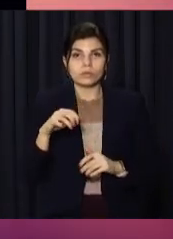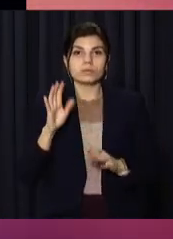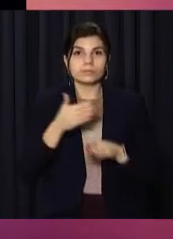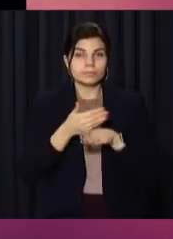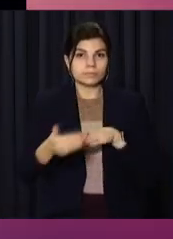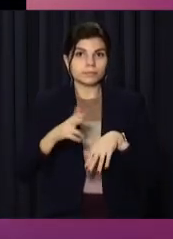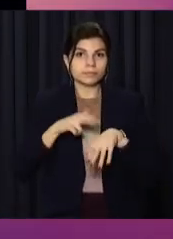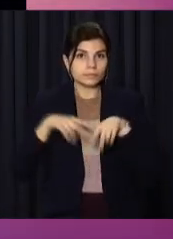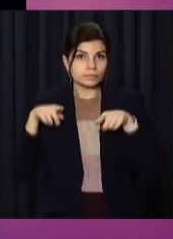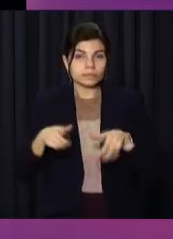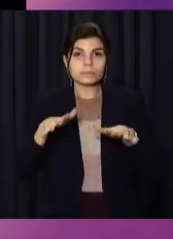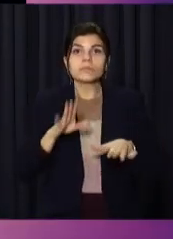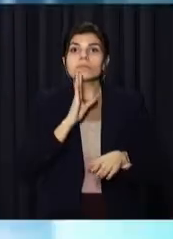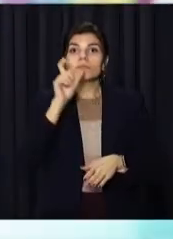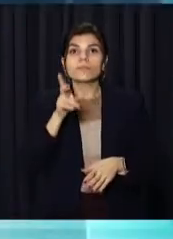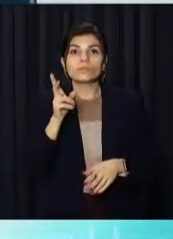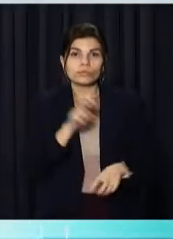незабаром затримали правоохоронці.